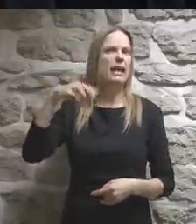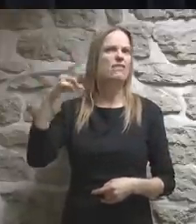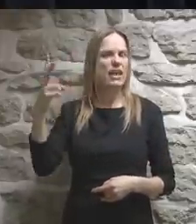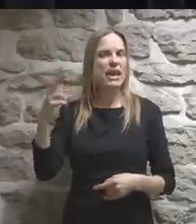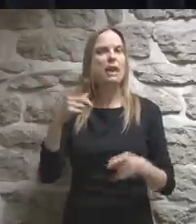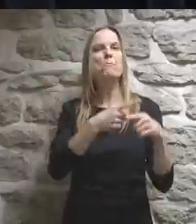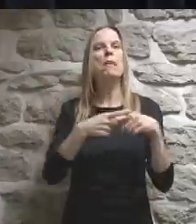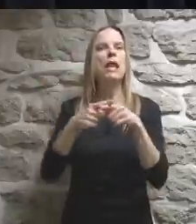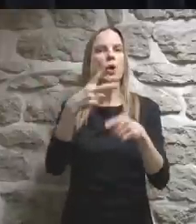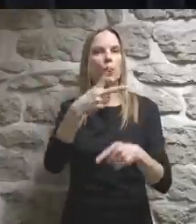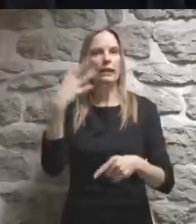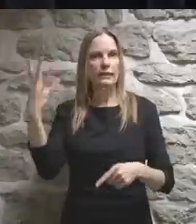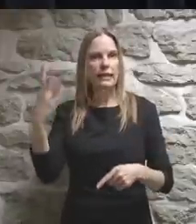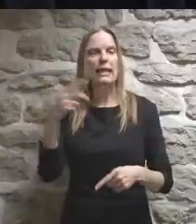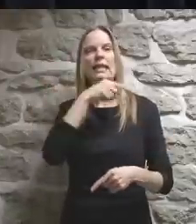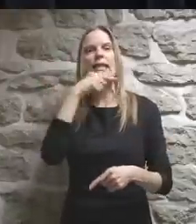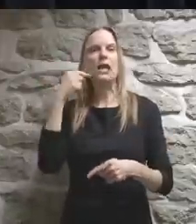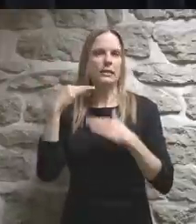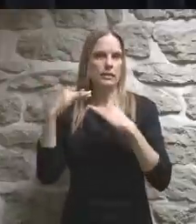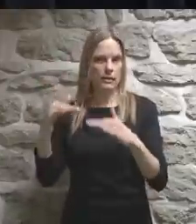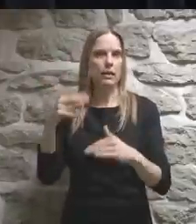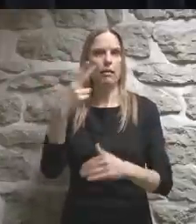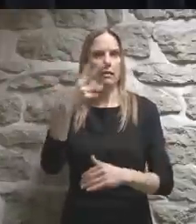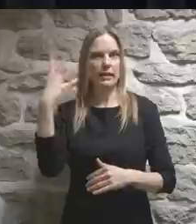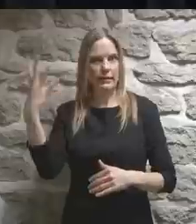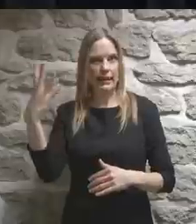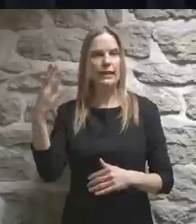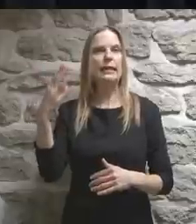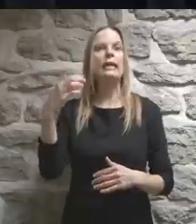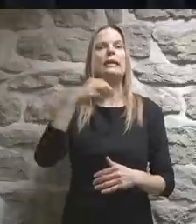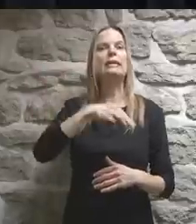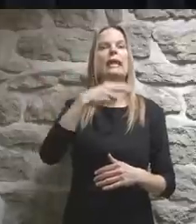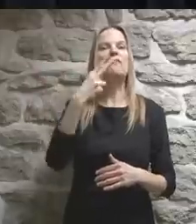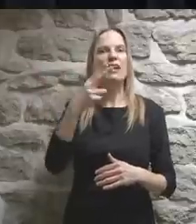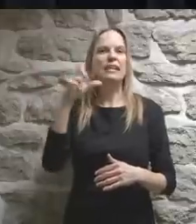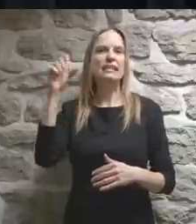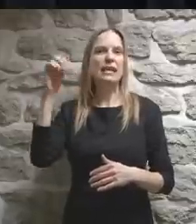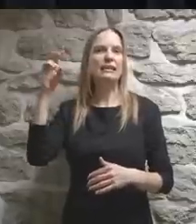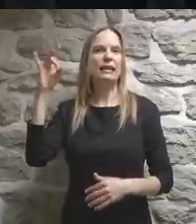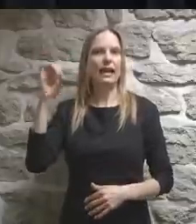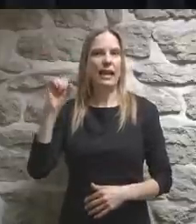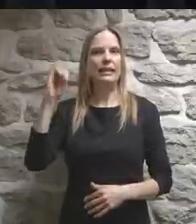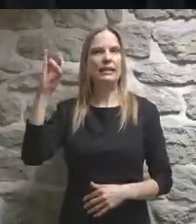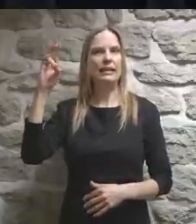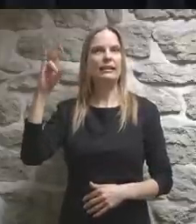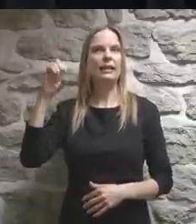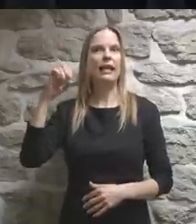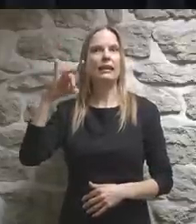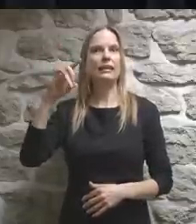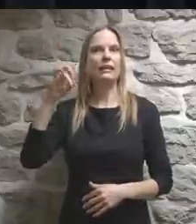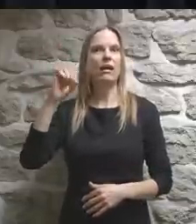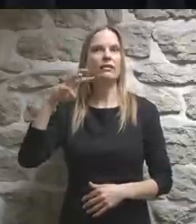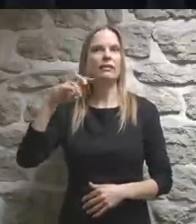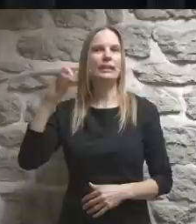Belarus 24, Rossija 24 ja TV Centre International. Ja